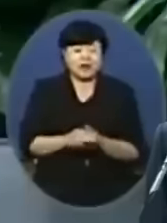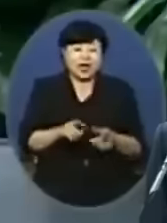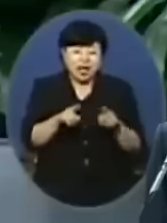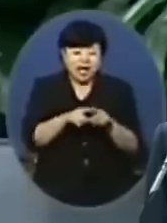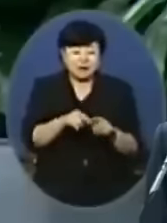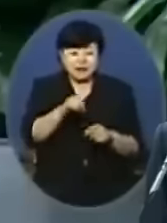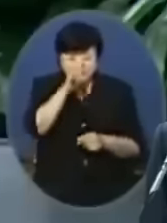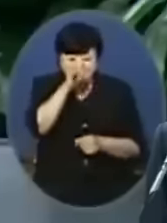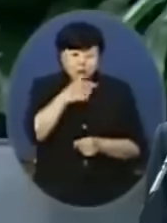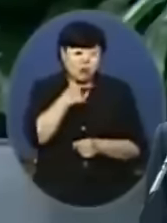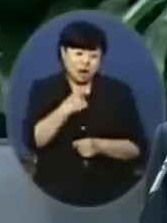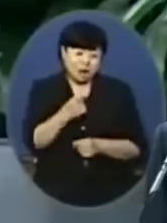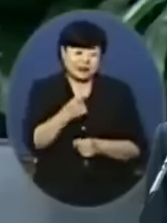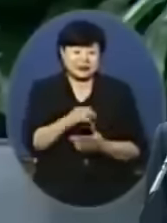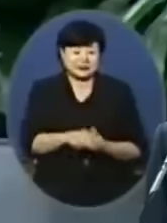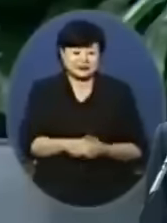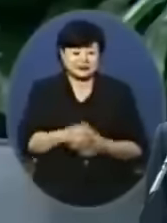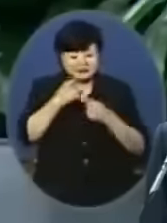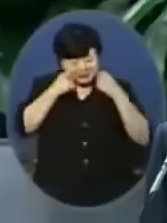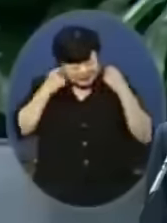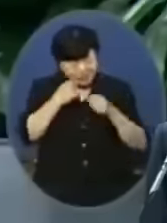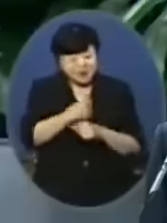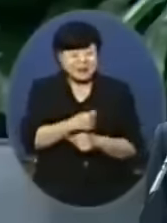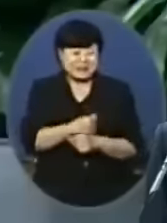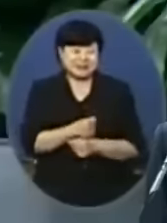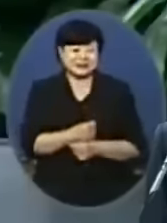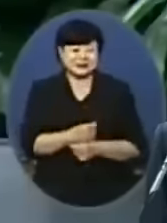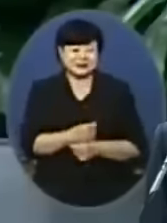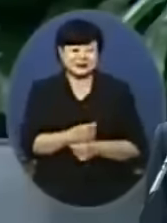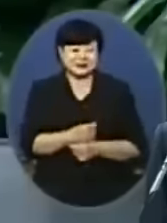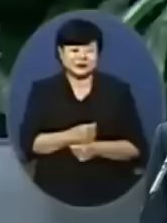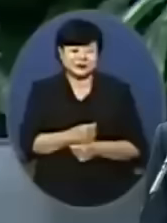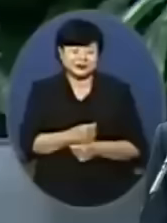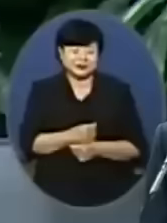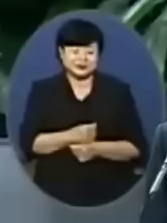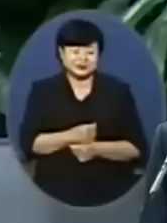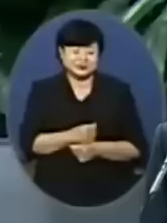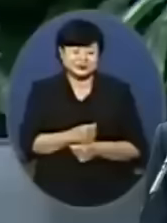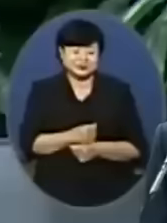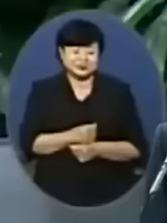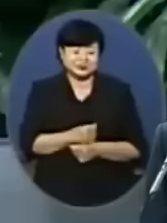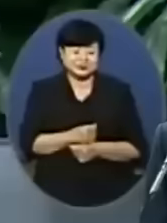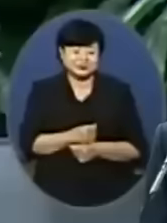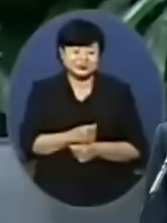함께 있기를 하나님은 얼마나 즐거워하는지 모르는 것입니다.